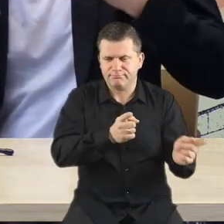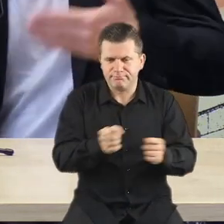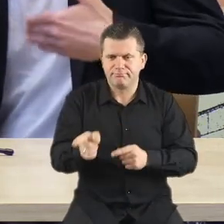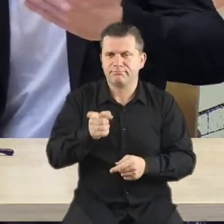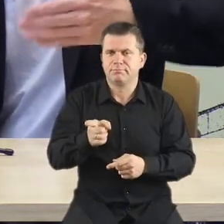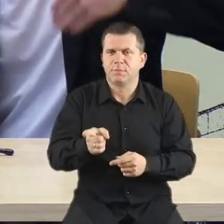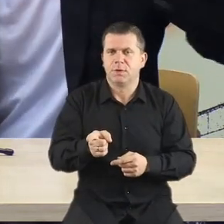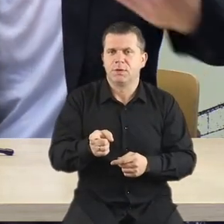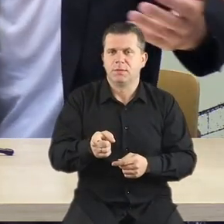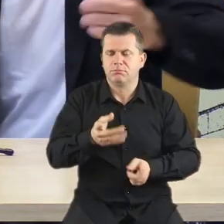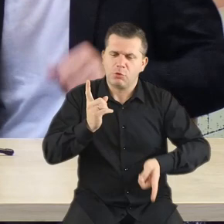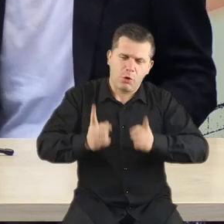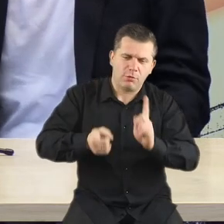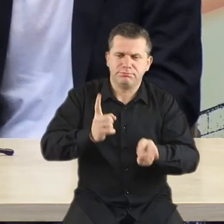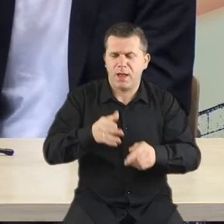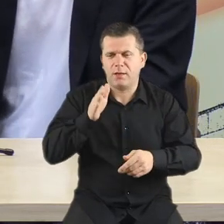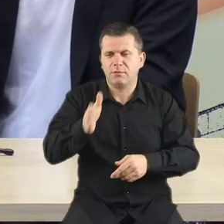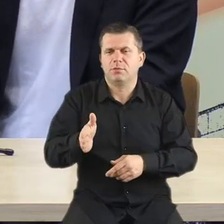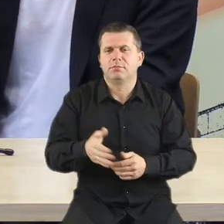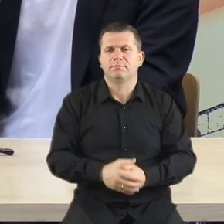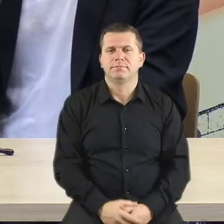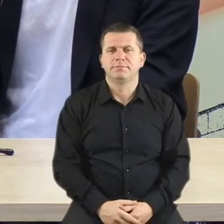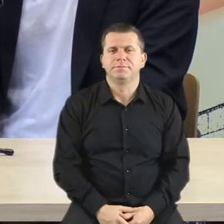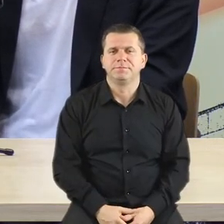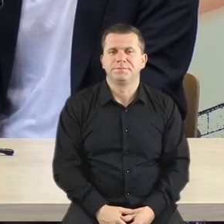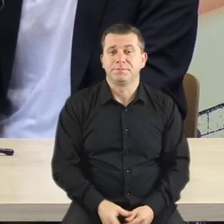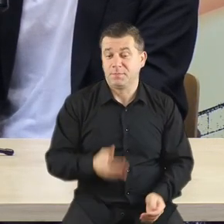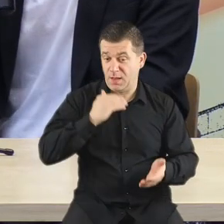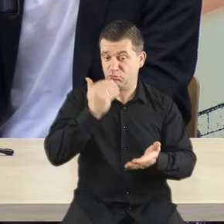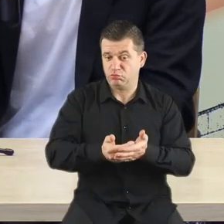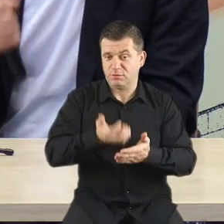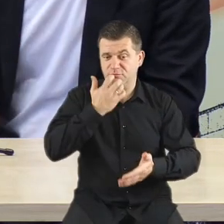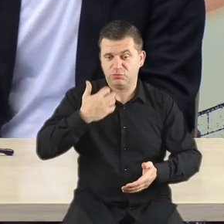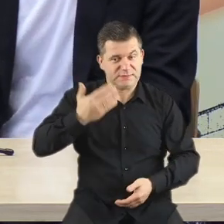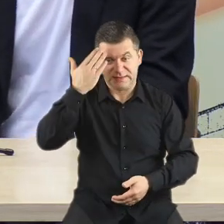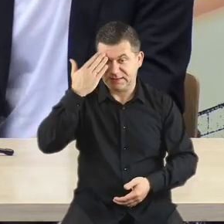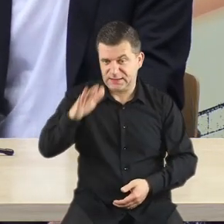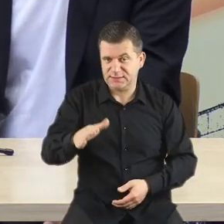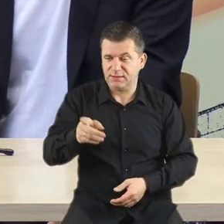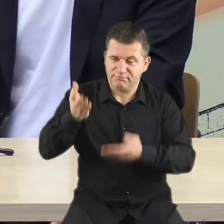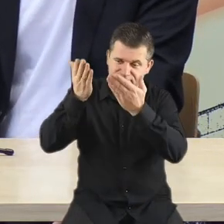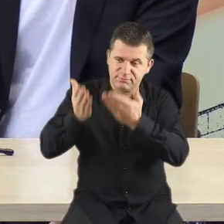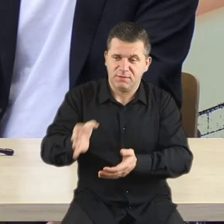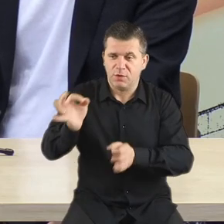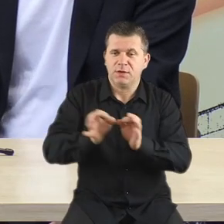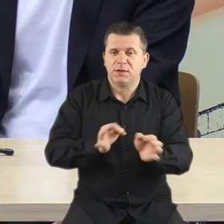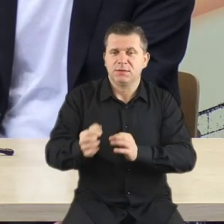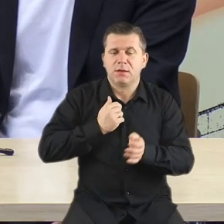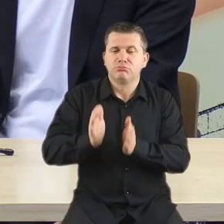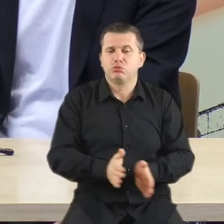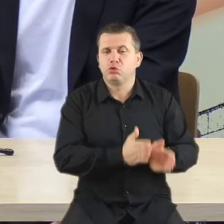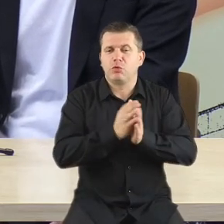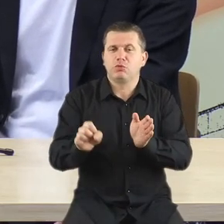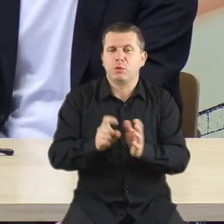To już tak już siłą rozpędu. Już. Ja przyznam, że wcześniej nie znałam pana twórczości i przygotowując się do